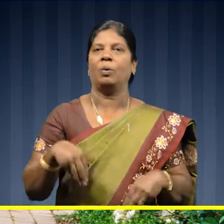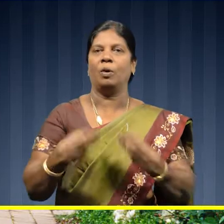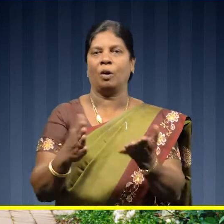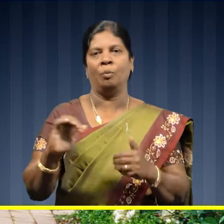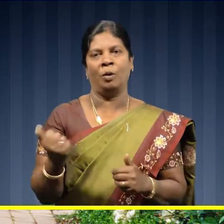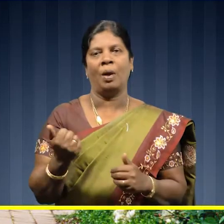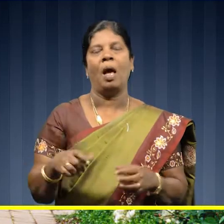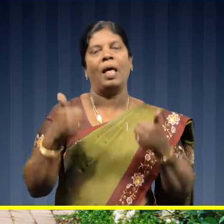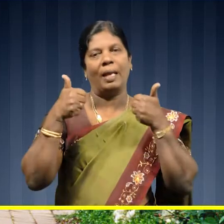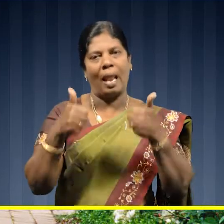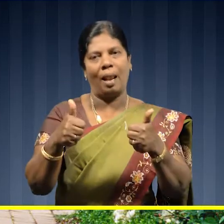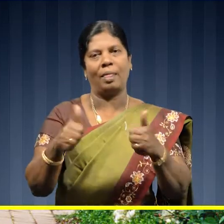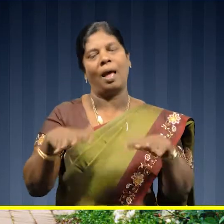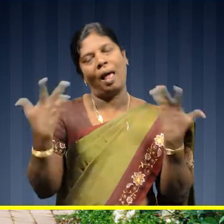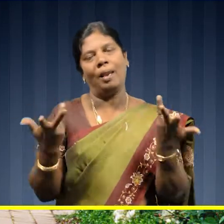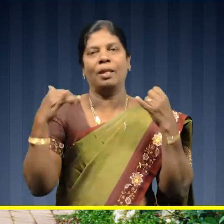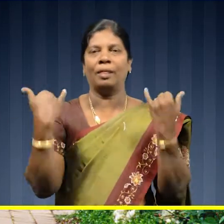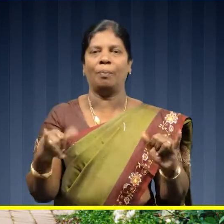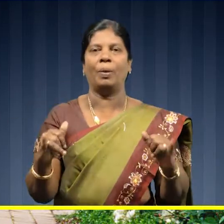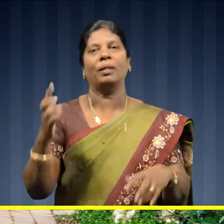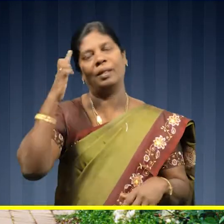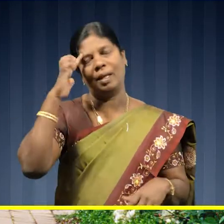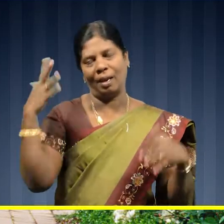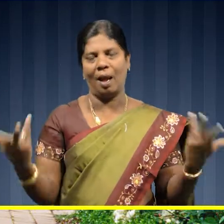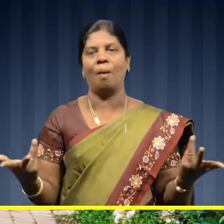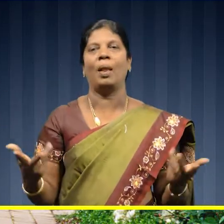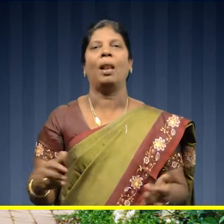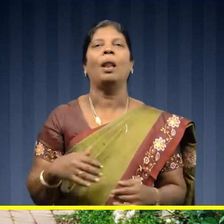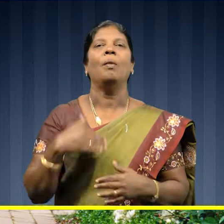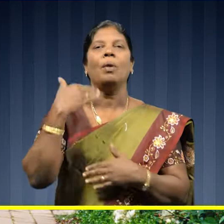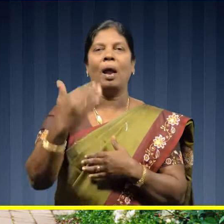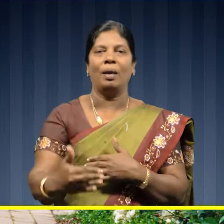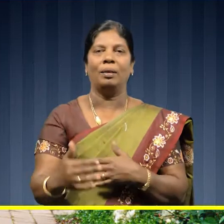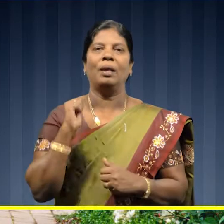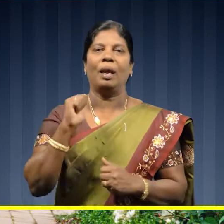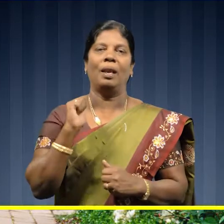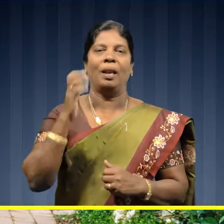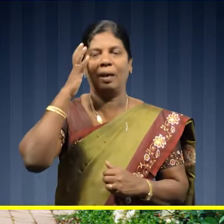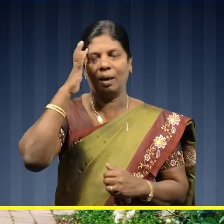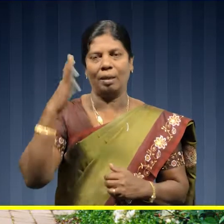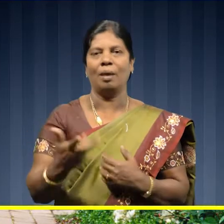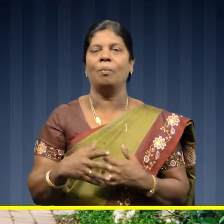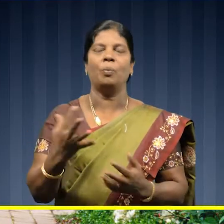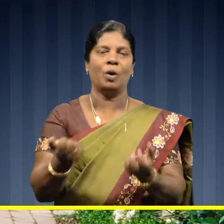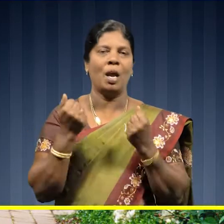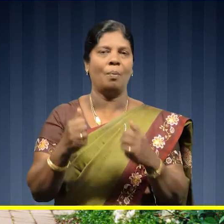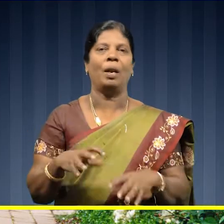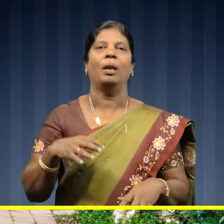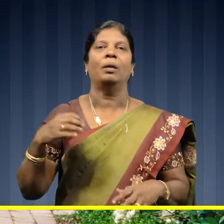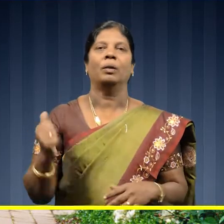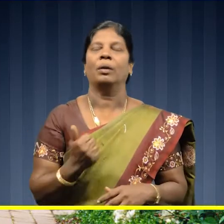சந்தோஷப்படுத்துமோ, அவை நல்லவையோ கெட்டவையோ, அதனுடைய விளைவுகளை யோசிக்காமல் அனுபவிக்க துடிக்கிறார்கள்.